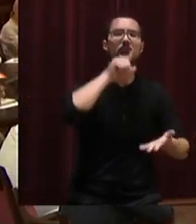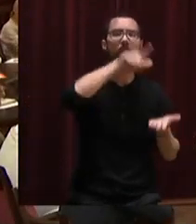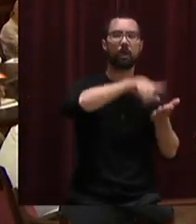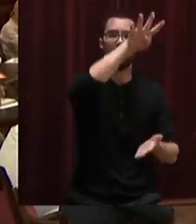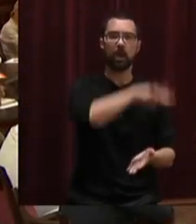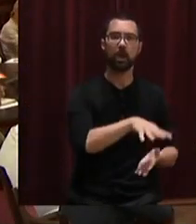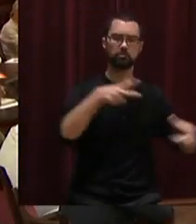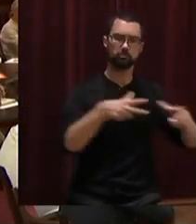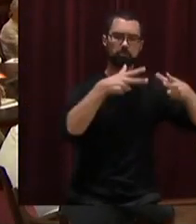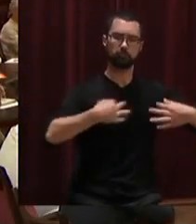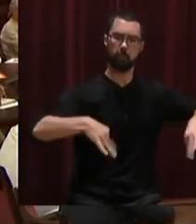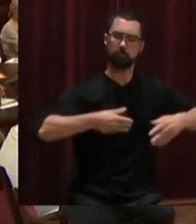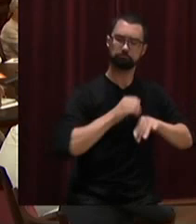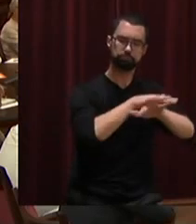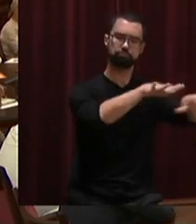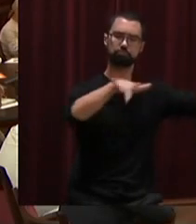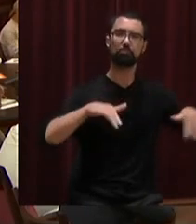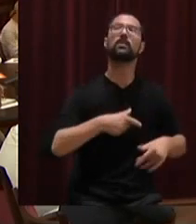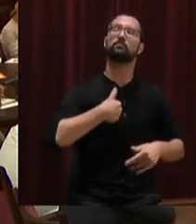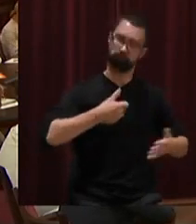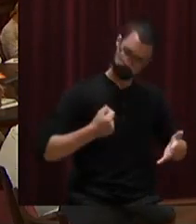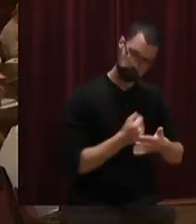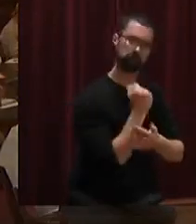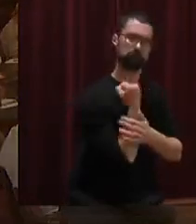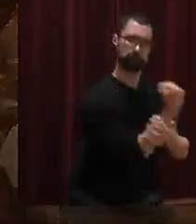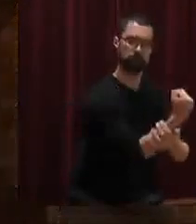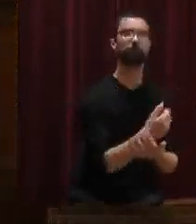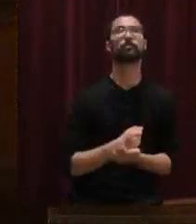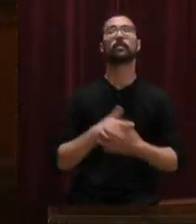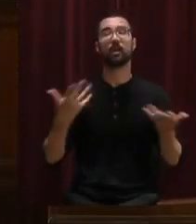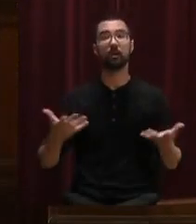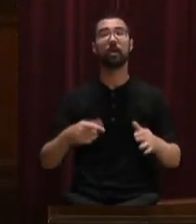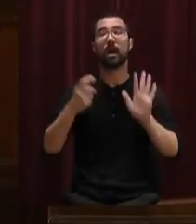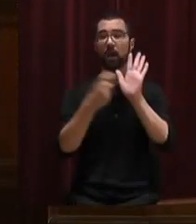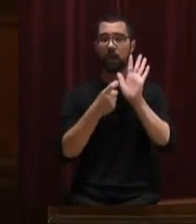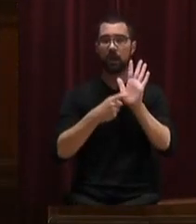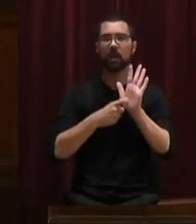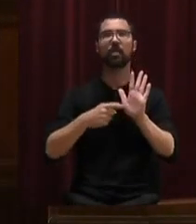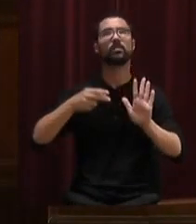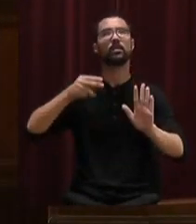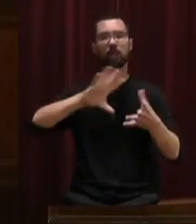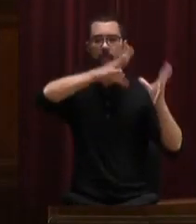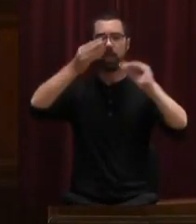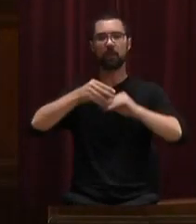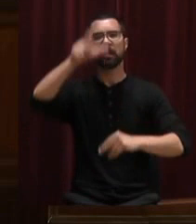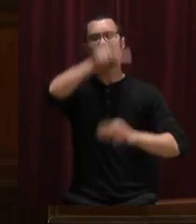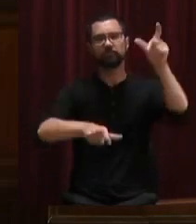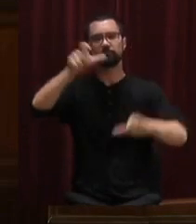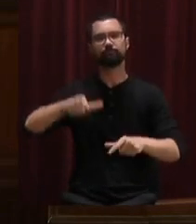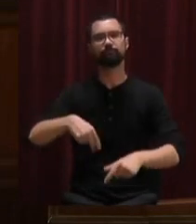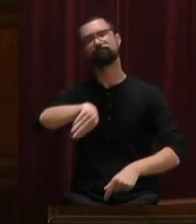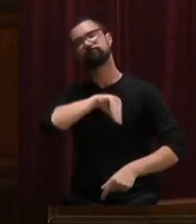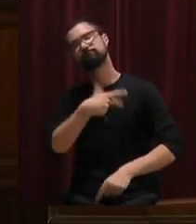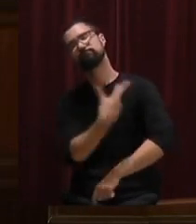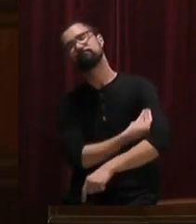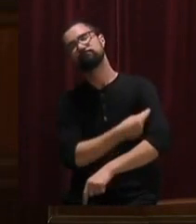social. Ampliarem les nostres llibertats, adaptant el nostre marc per garantir el dret a la mort digna. Seguirem recuperant la nostra